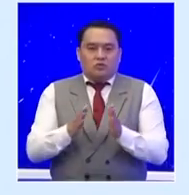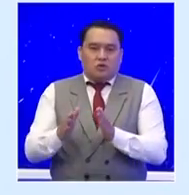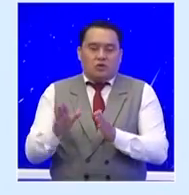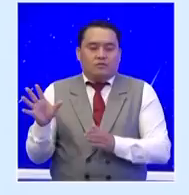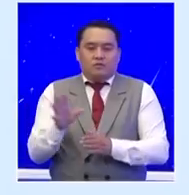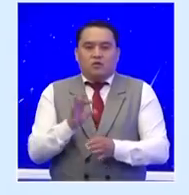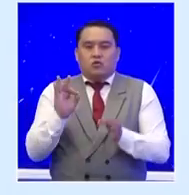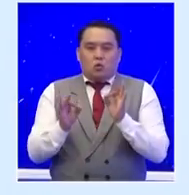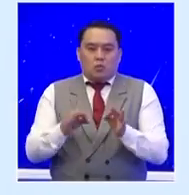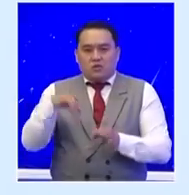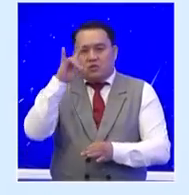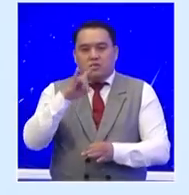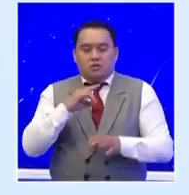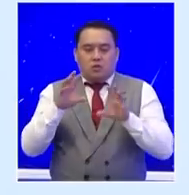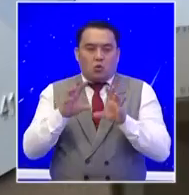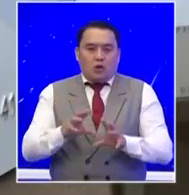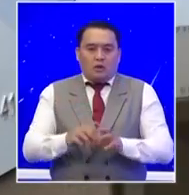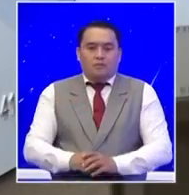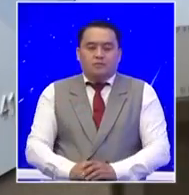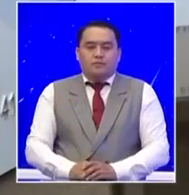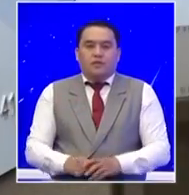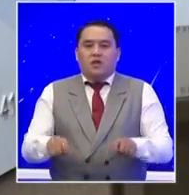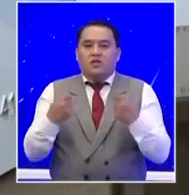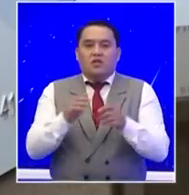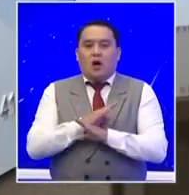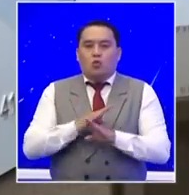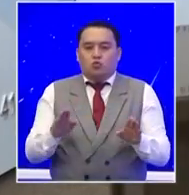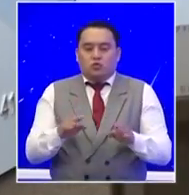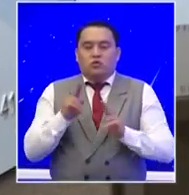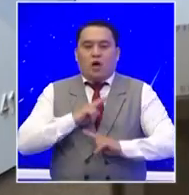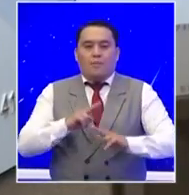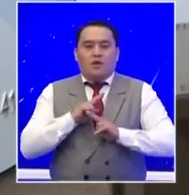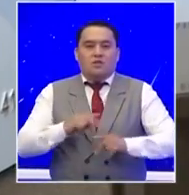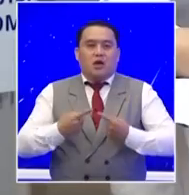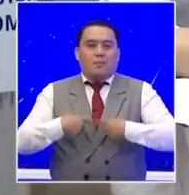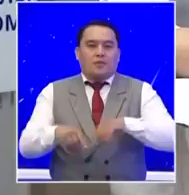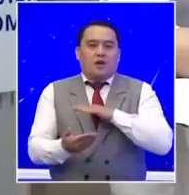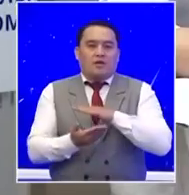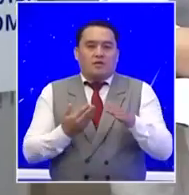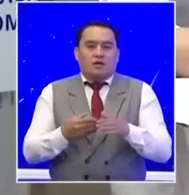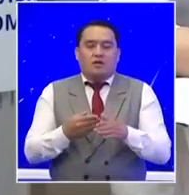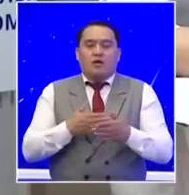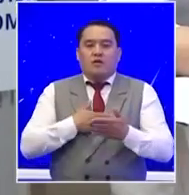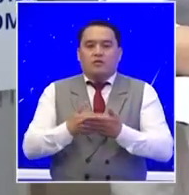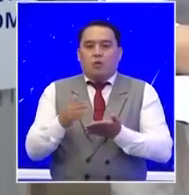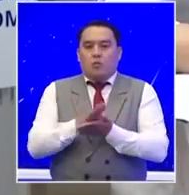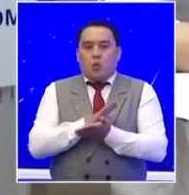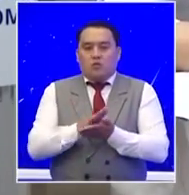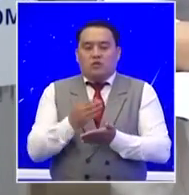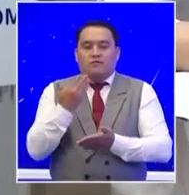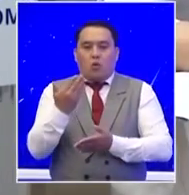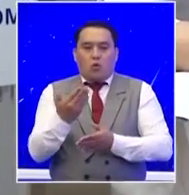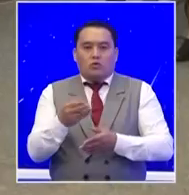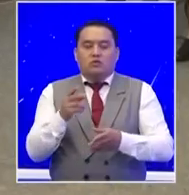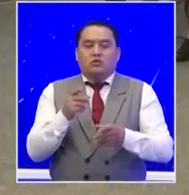соответствие все нормы закона о статусе педагога. Не нарушать правила и нормы сотрудники департамента призывают и абитуриентов. В частности, речь идет